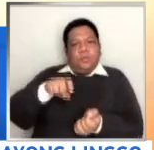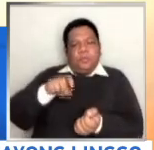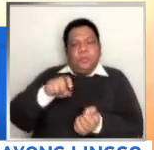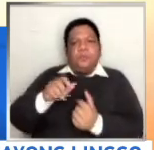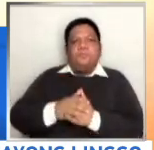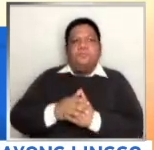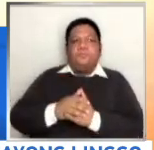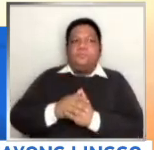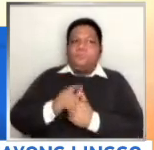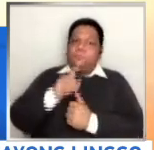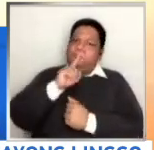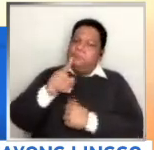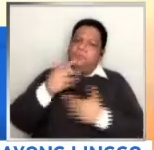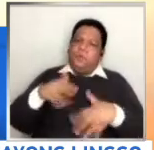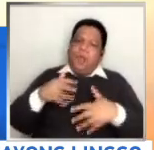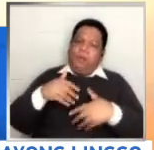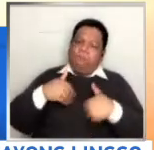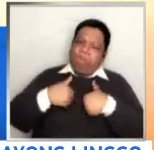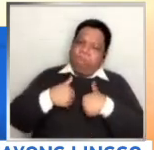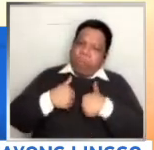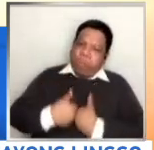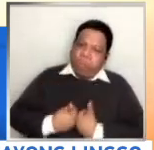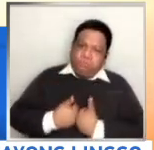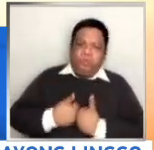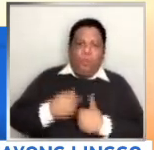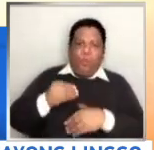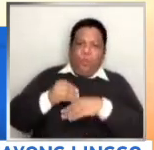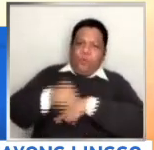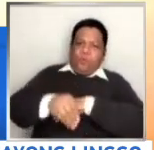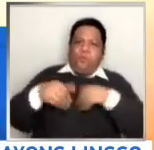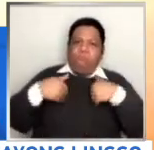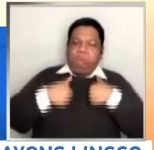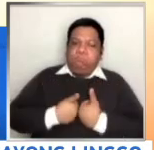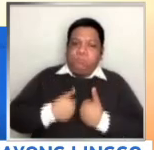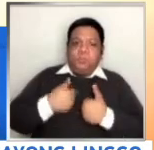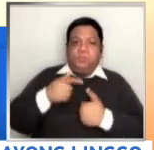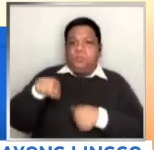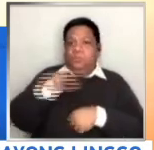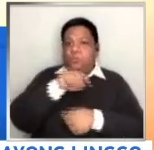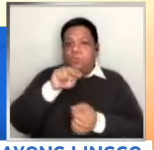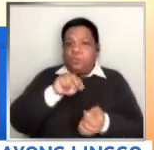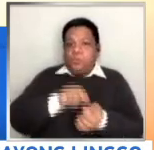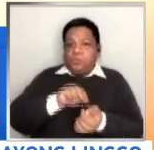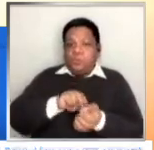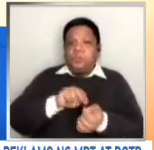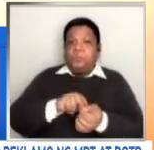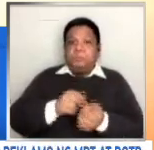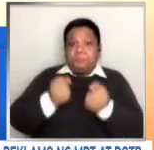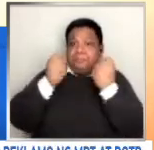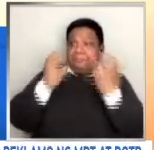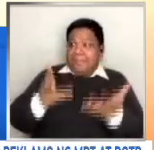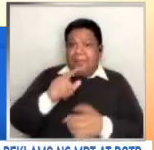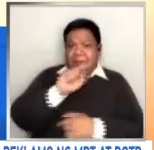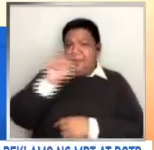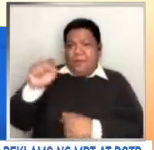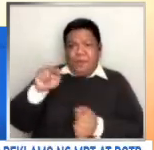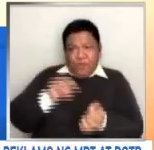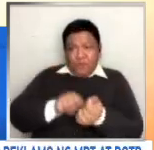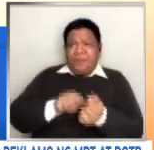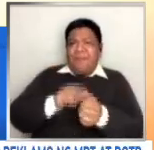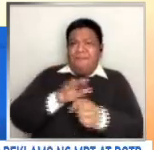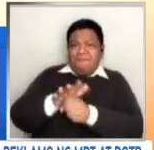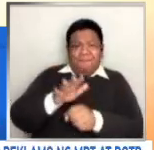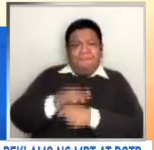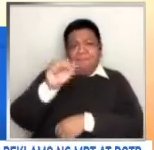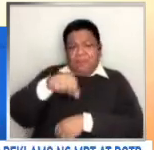Strained na sila masyado. Overworked na yung mga nurses natin. At marami naman tayong nurses. Nandun nga lang sila sa mga ibang